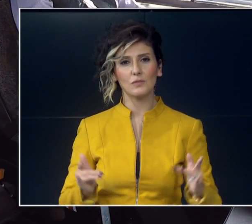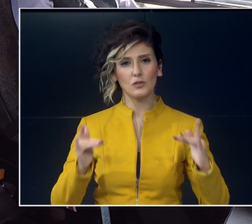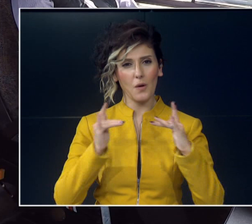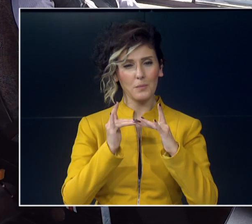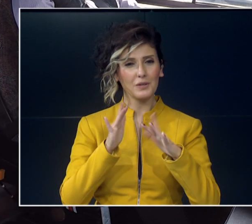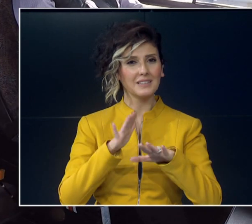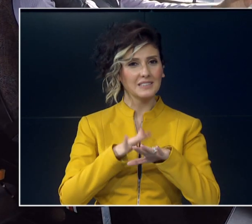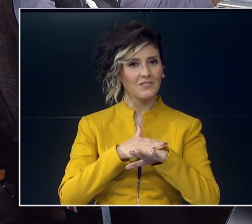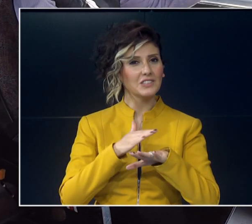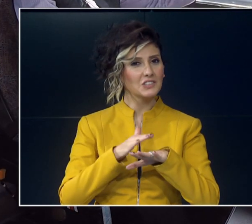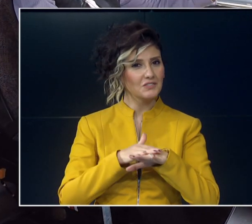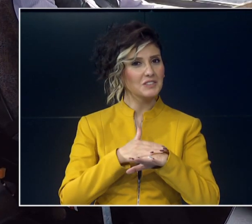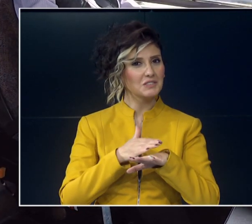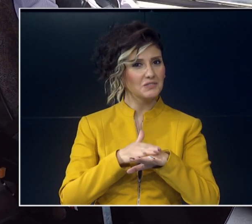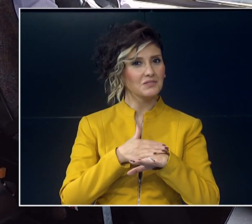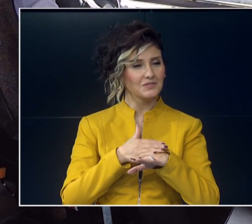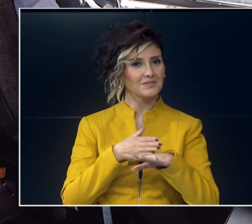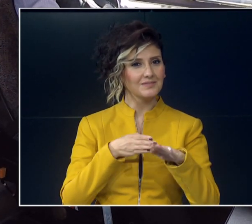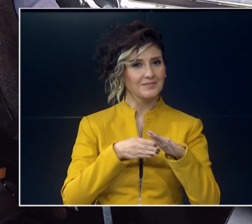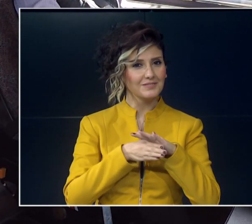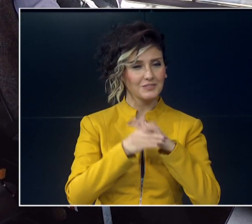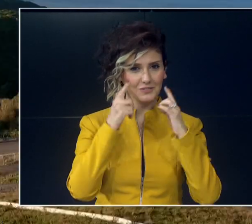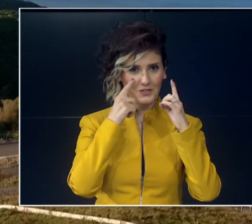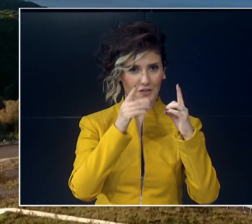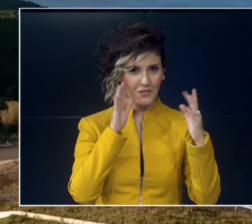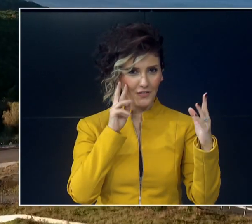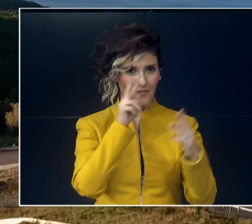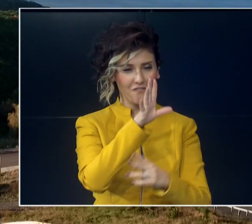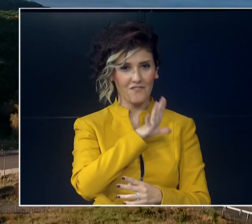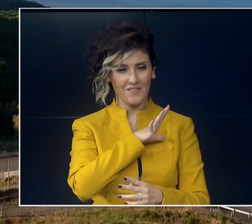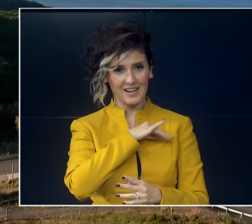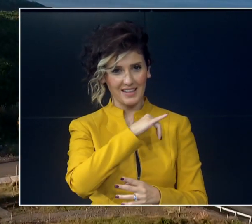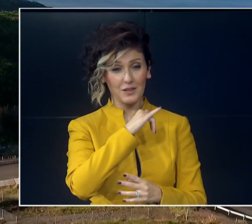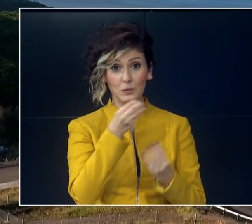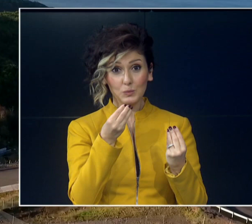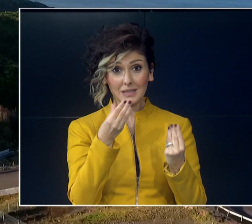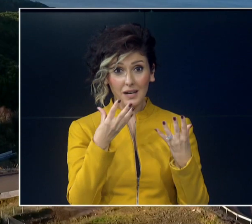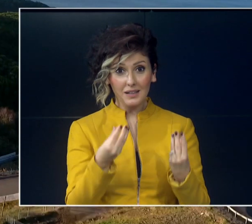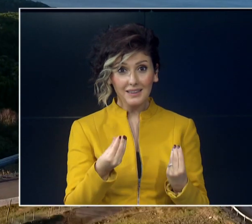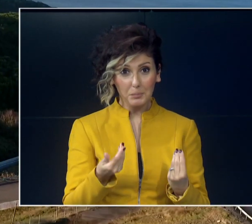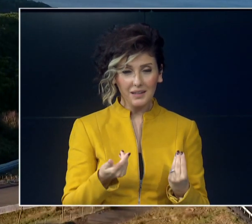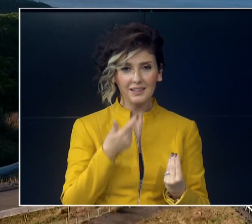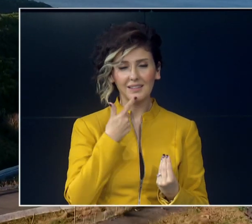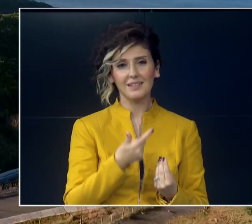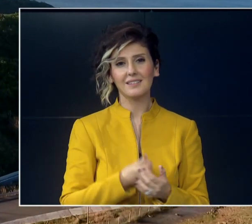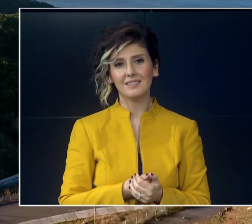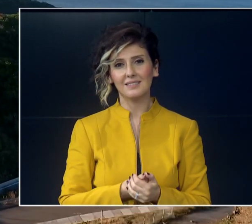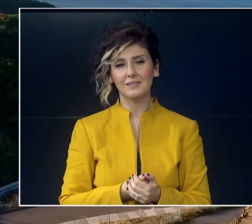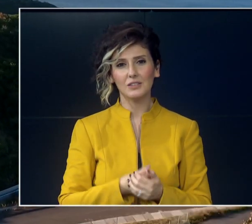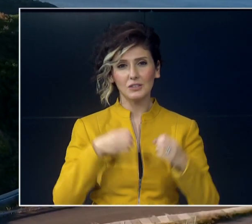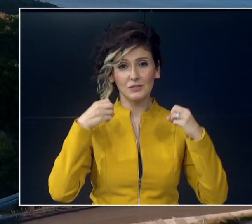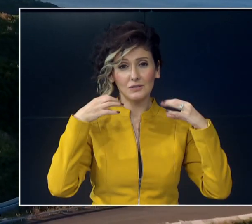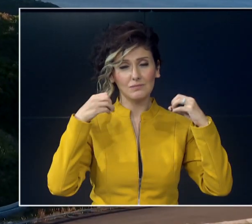yavaş gözüküyor. Evet, kuleleri gözüküyor. Evet. Güzel olmuş değil mi? Onur